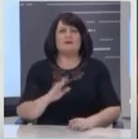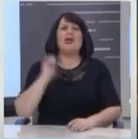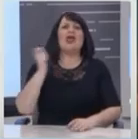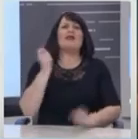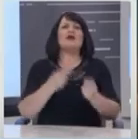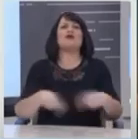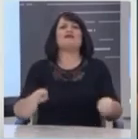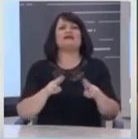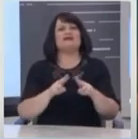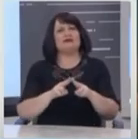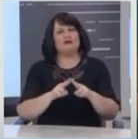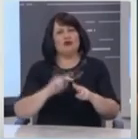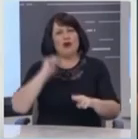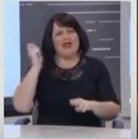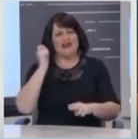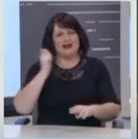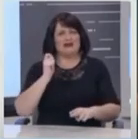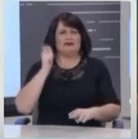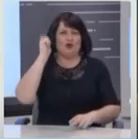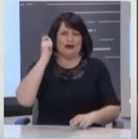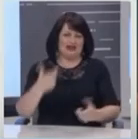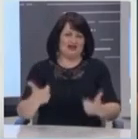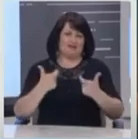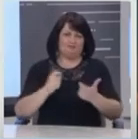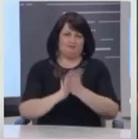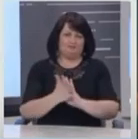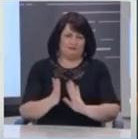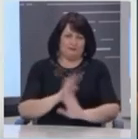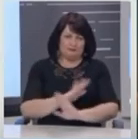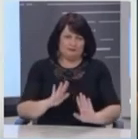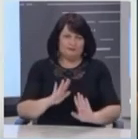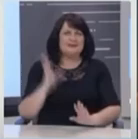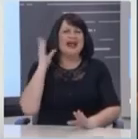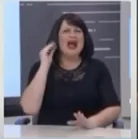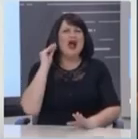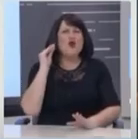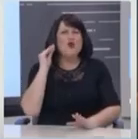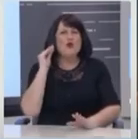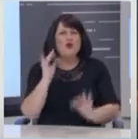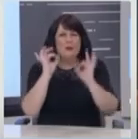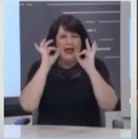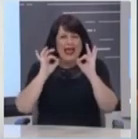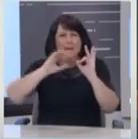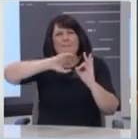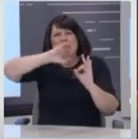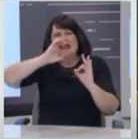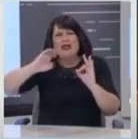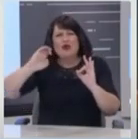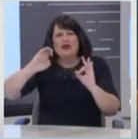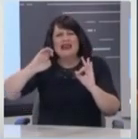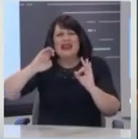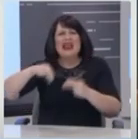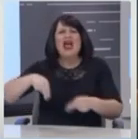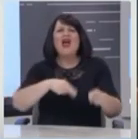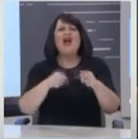Συμβούλιο Εθνικής Πολιτικής, αλλά ακούγεται κάτι για Μακεδονία του Βαρδάρη. Ο Βαρδάρης